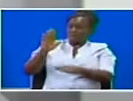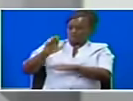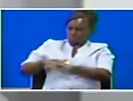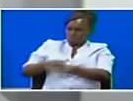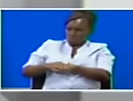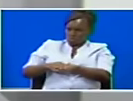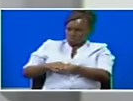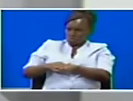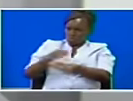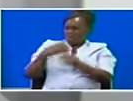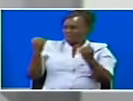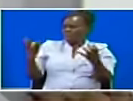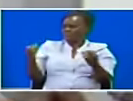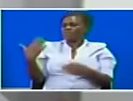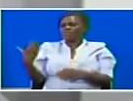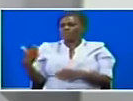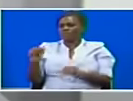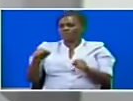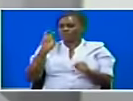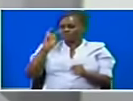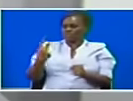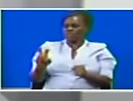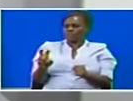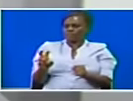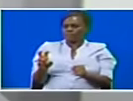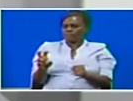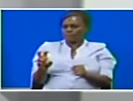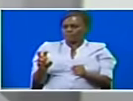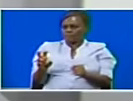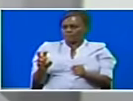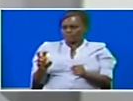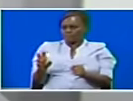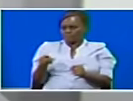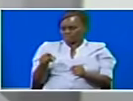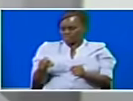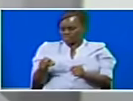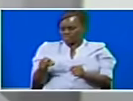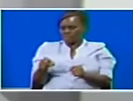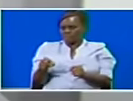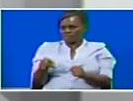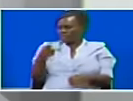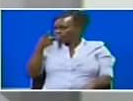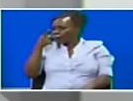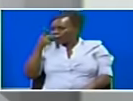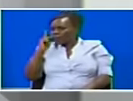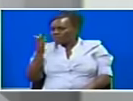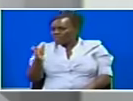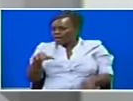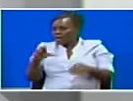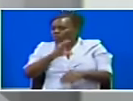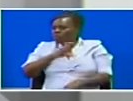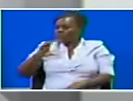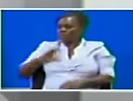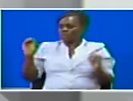because kuna mambo mengi kweli na majoo wako na uwezo wa kuona ni mambo gani, waseme kweli hii ni jambo la muhimu. Kalonzo mwenyewe hayuko kwa hiyo kamati